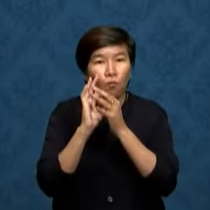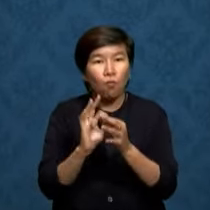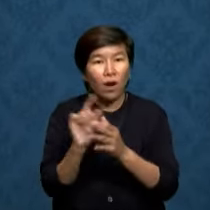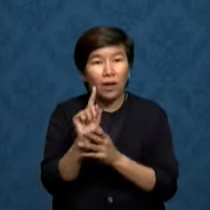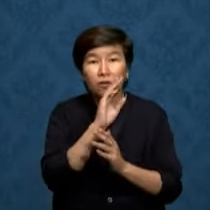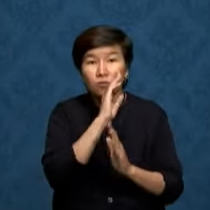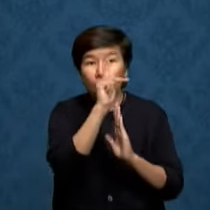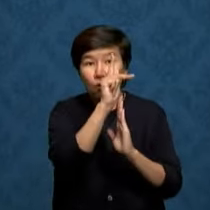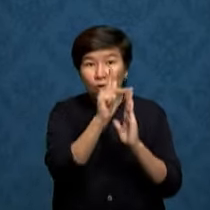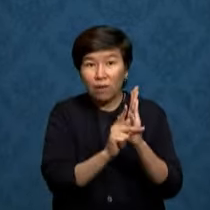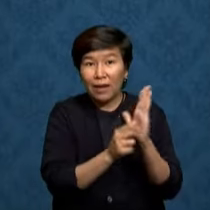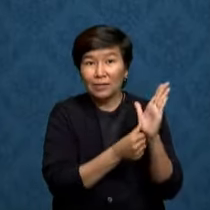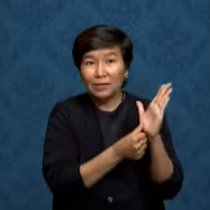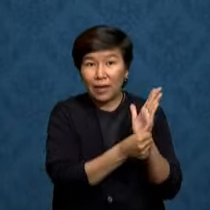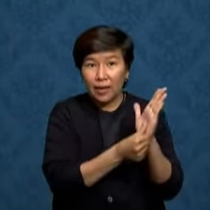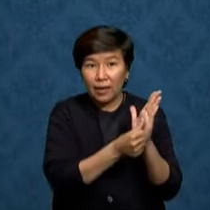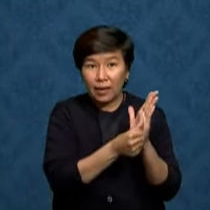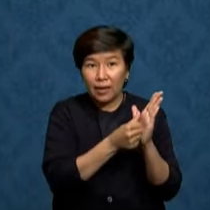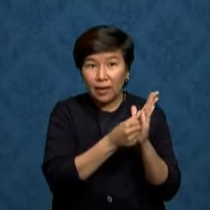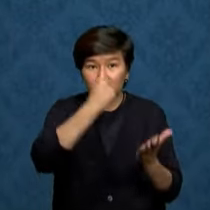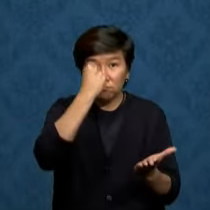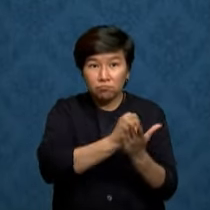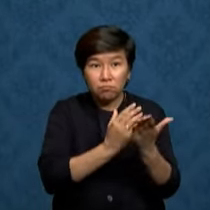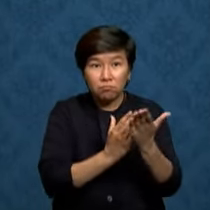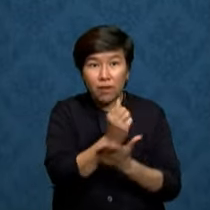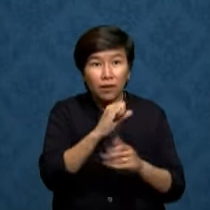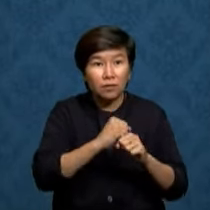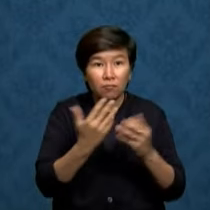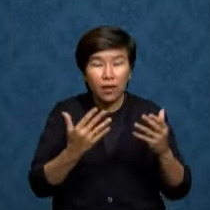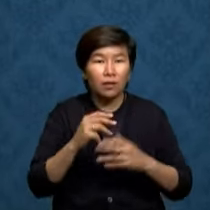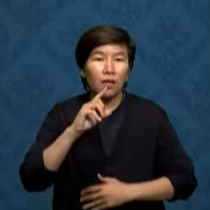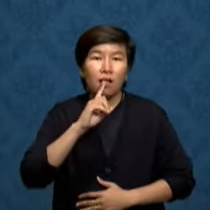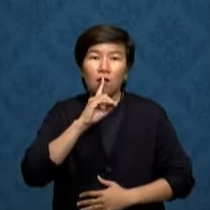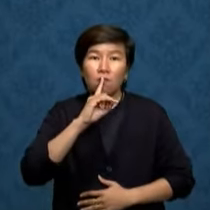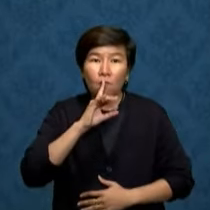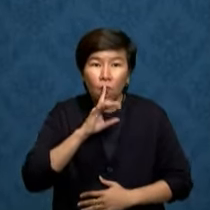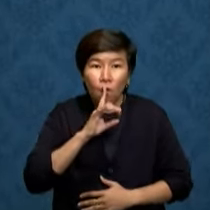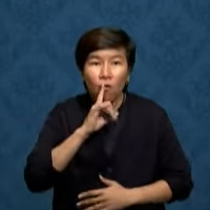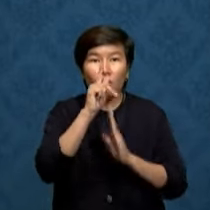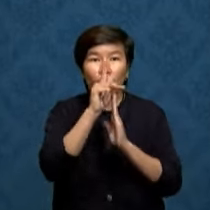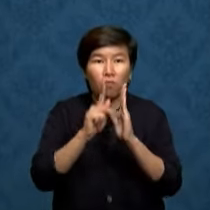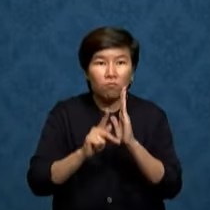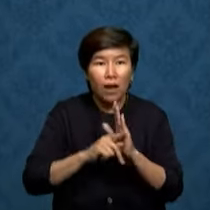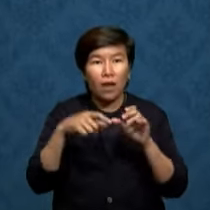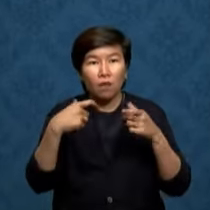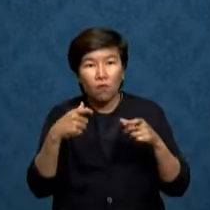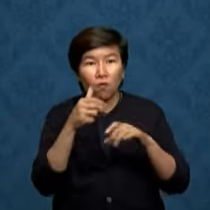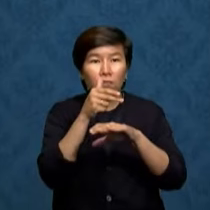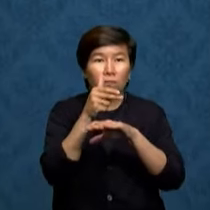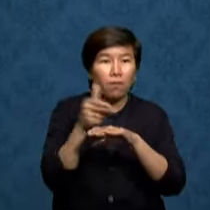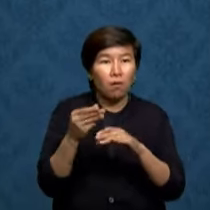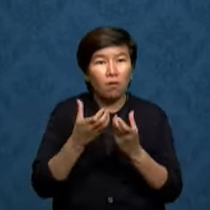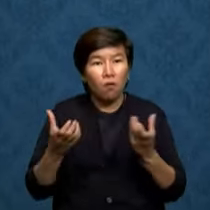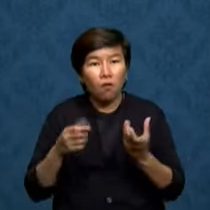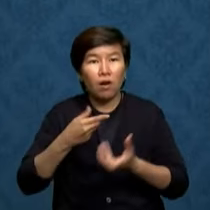ถ้ากฎหมายฉบับนี้เนี่ยมันผ่านไปเนี่ยทำให้สื่อลามกอนาจารย์เนี่ยถูกต้องตามกฎหมายเนี่ยมันจะเกิดอะไร